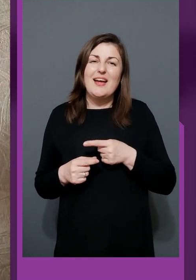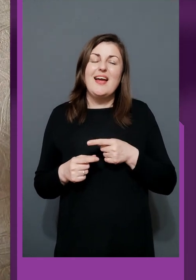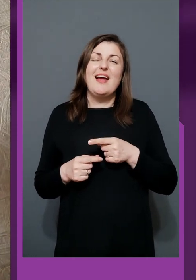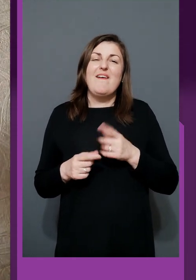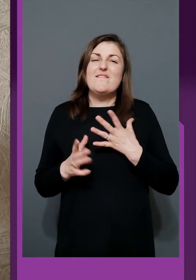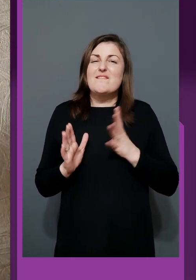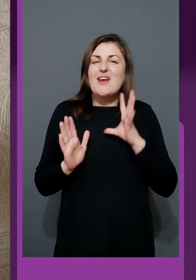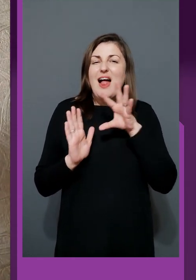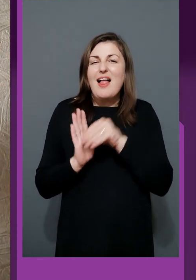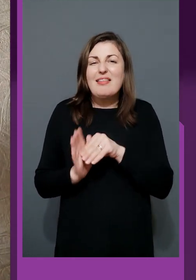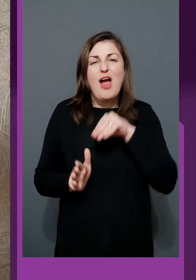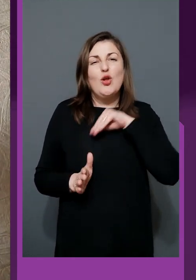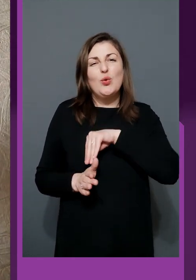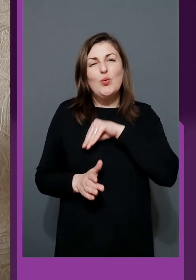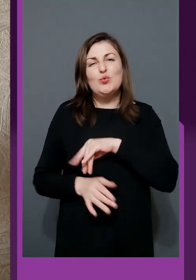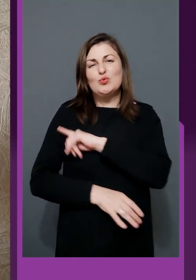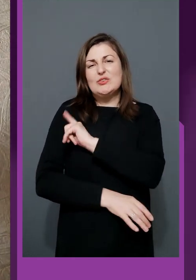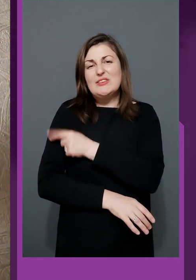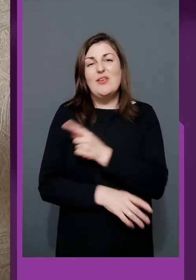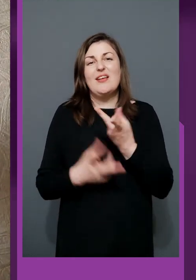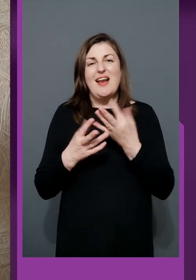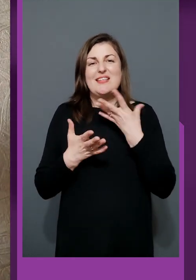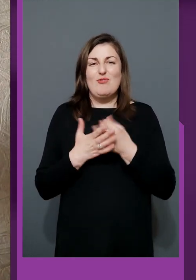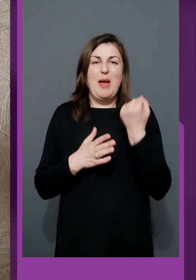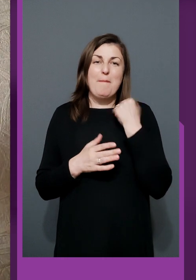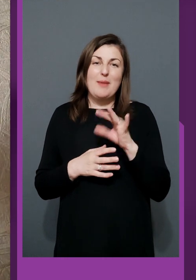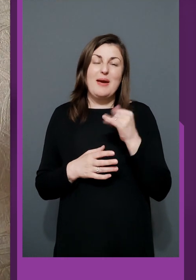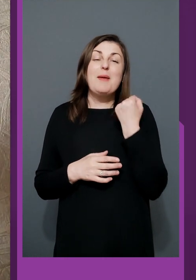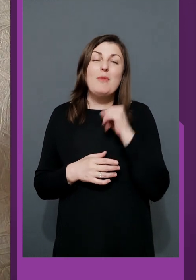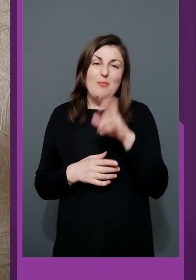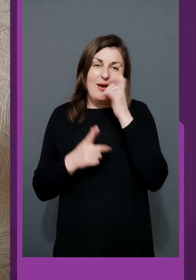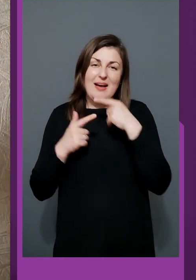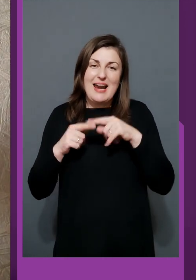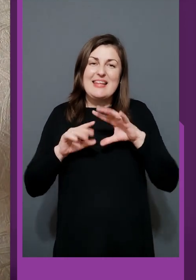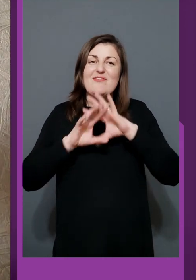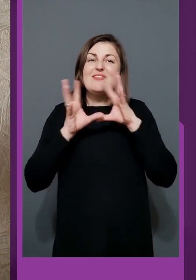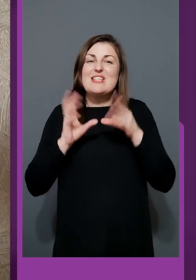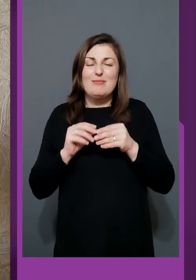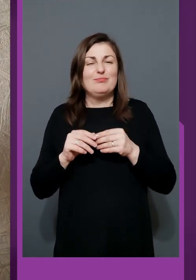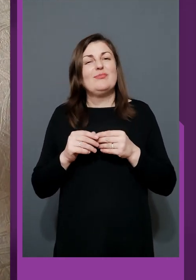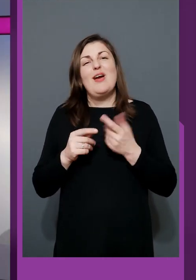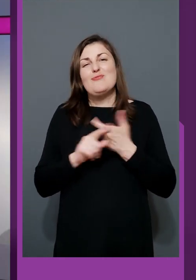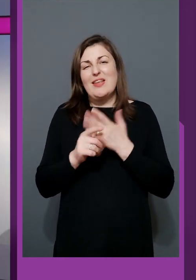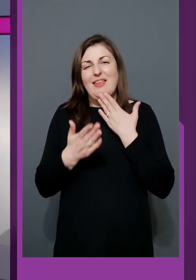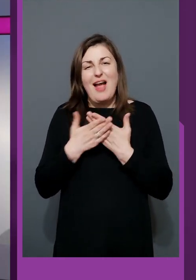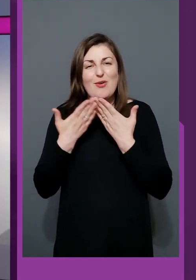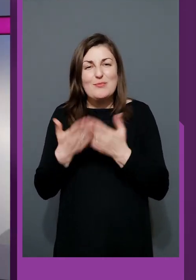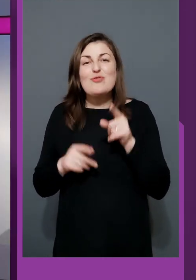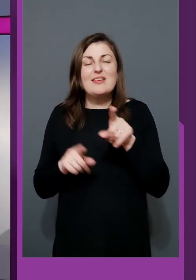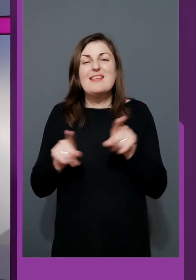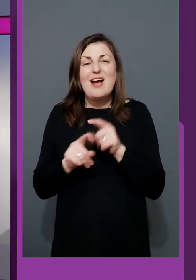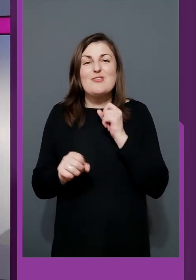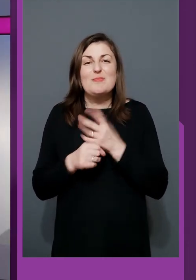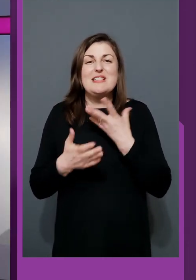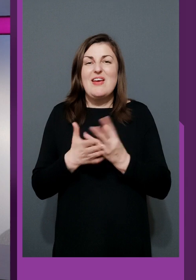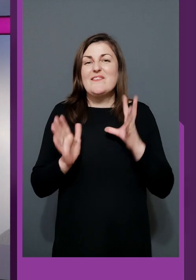знаю вкладає і душу і сили для своєї Перемоги та Перемоги країни в цілому Щиро дякуємо тобі